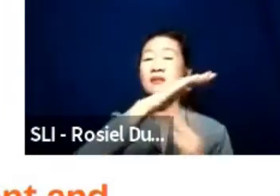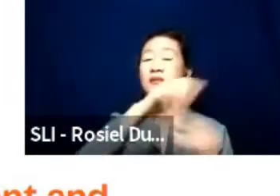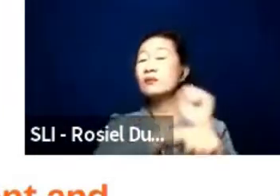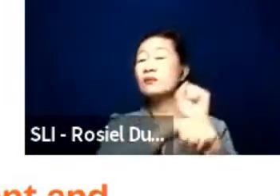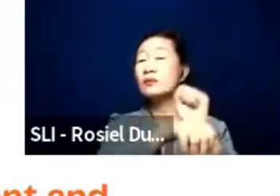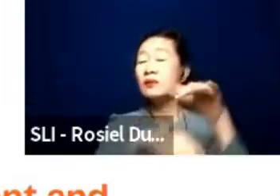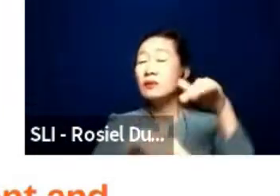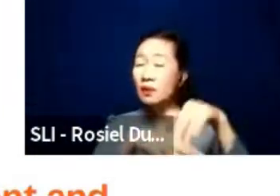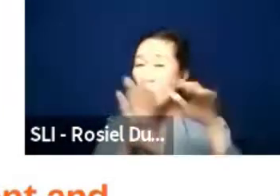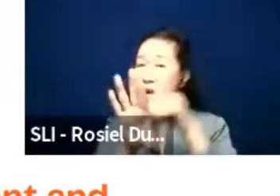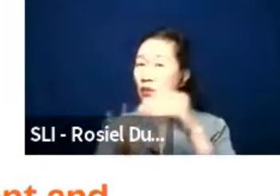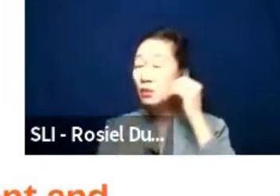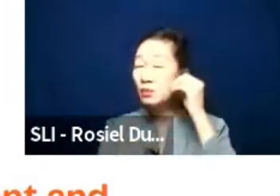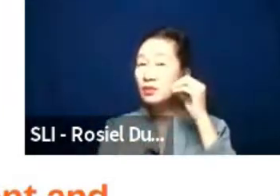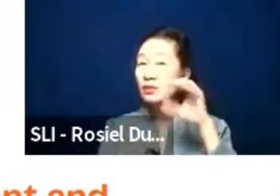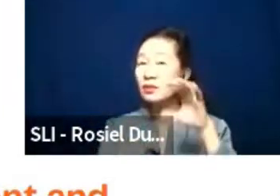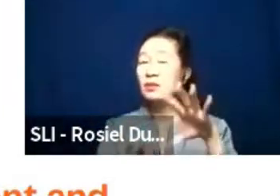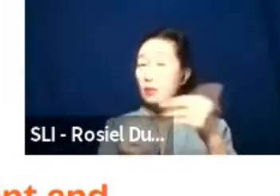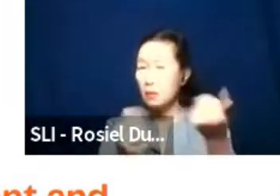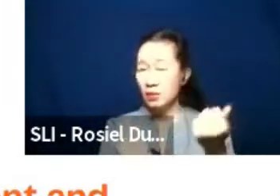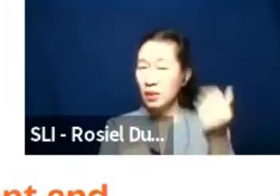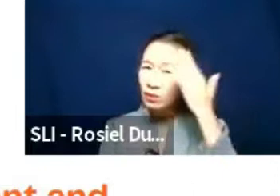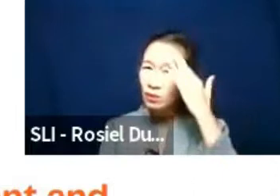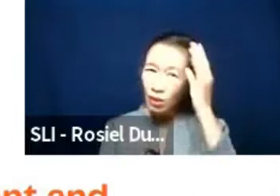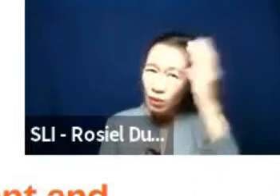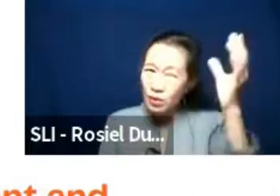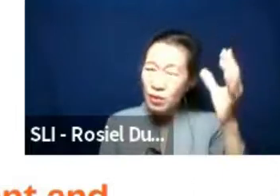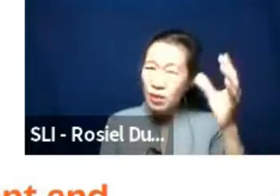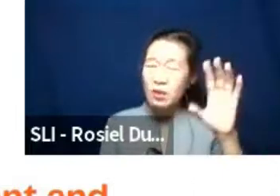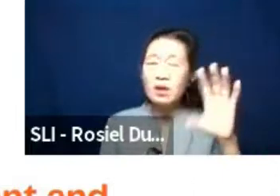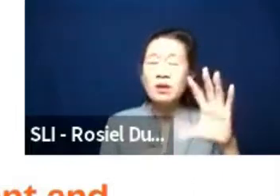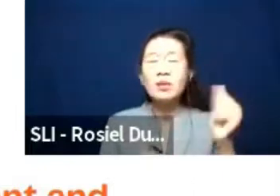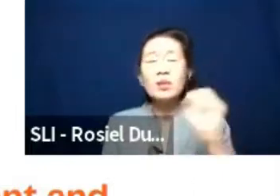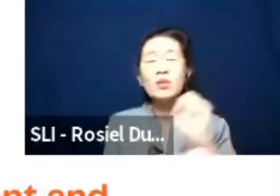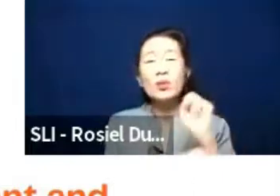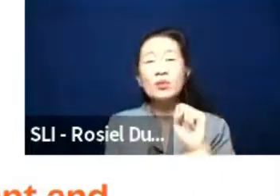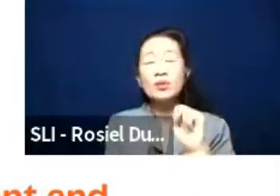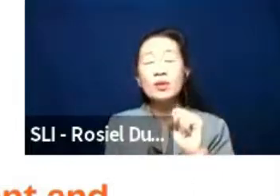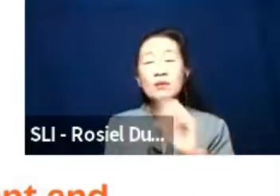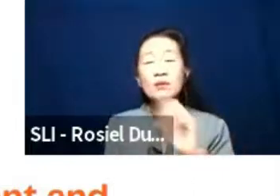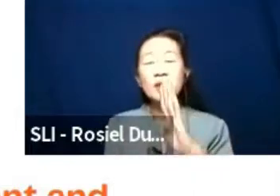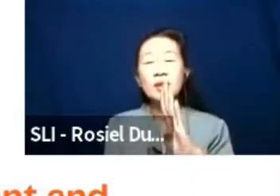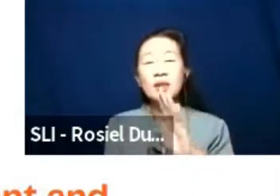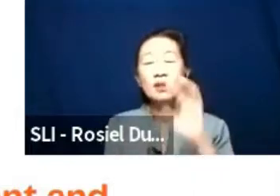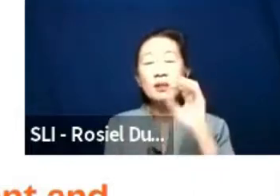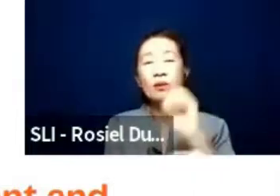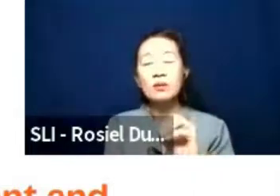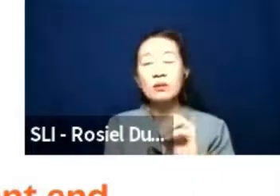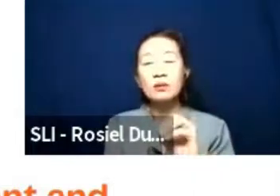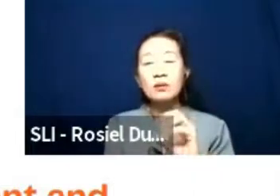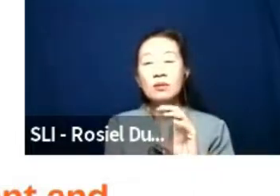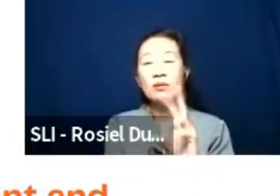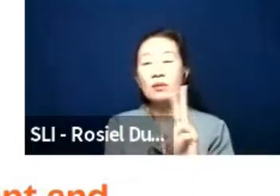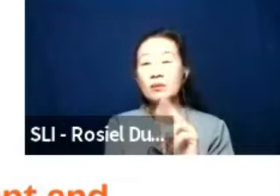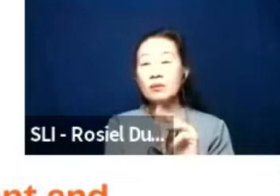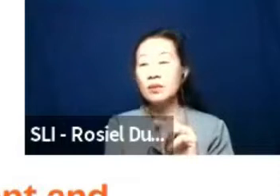home. That way, alam nila yung konsepto na nagtatrabaho or ng pagtatrabaho or occupation.